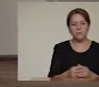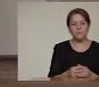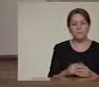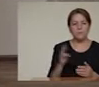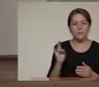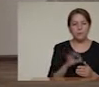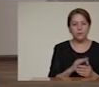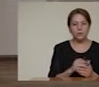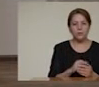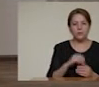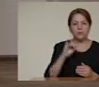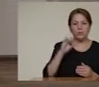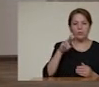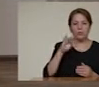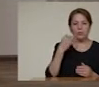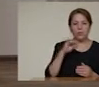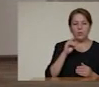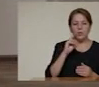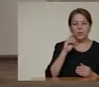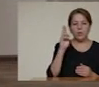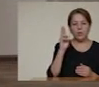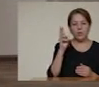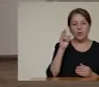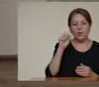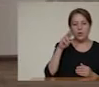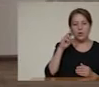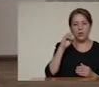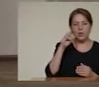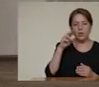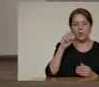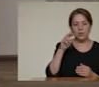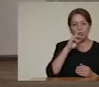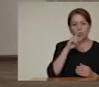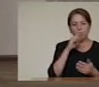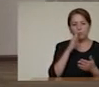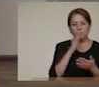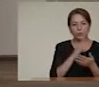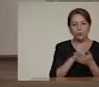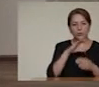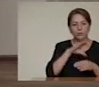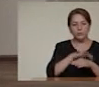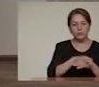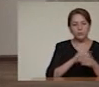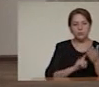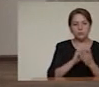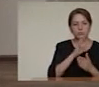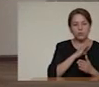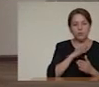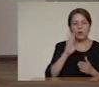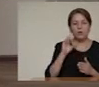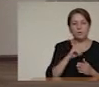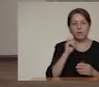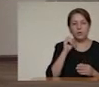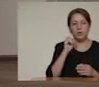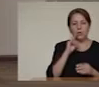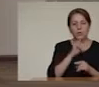Lekin Yuliy kalendarida ham xatolik, keyinchalik mavjud ekanligi isbotlana boshladi va xato